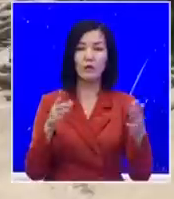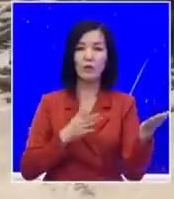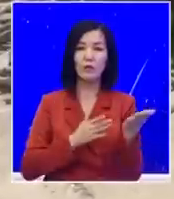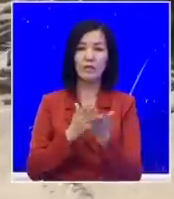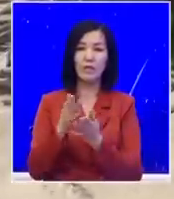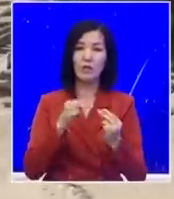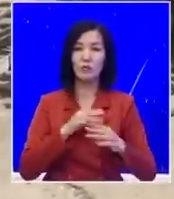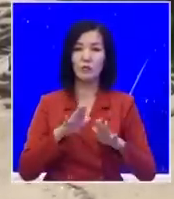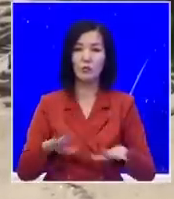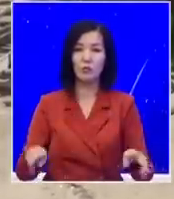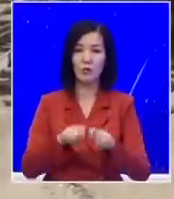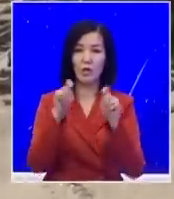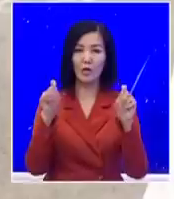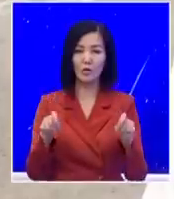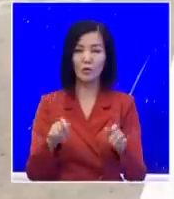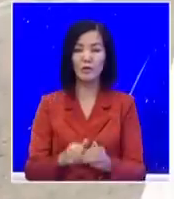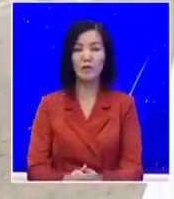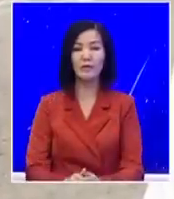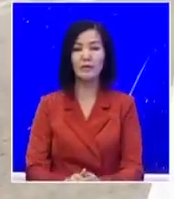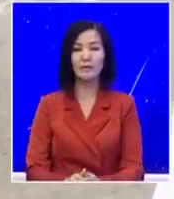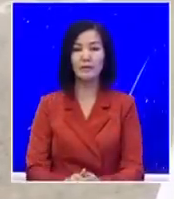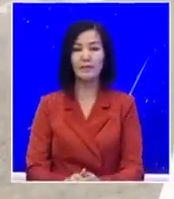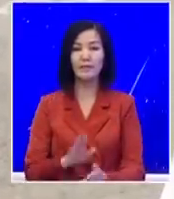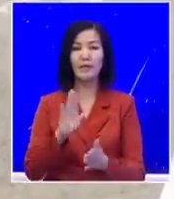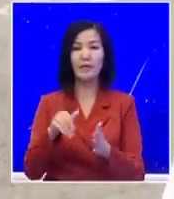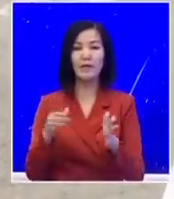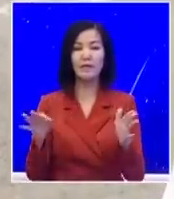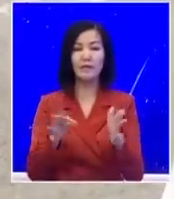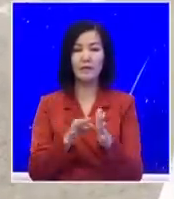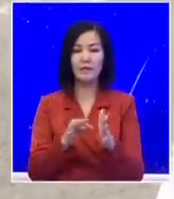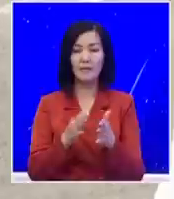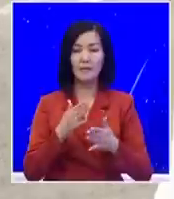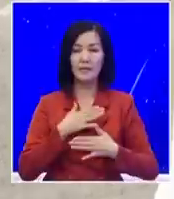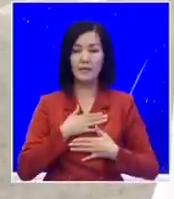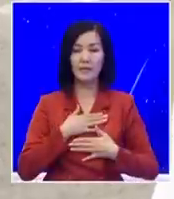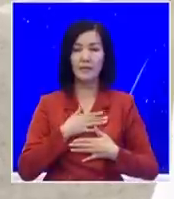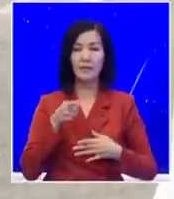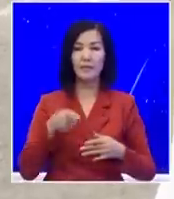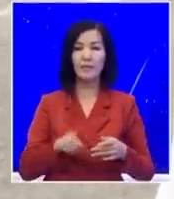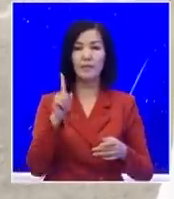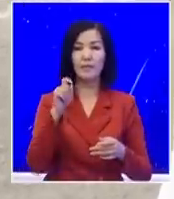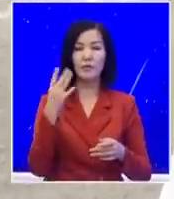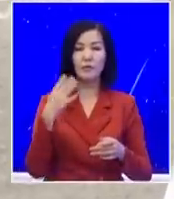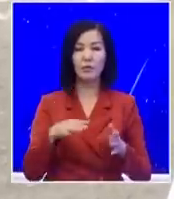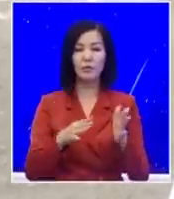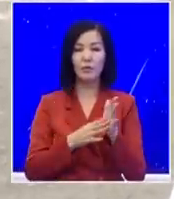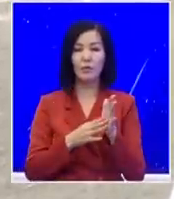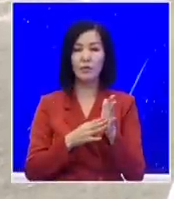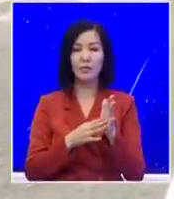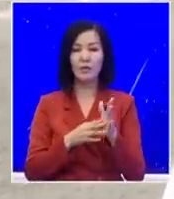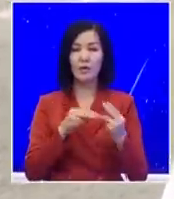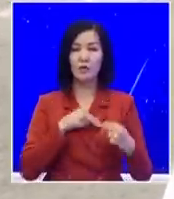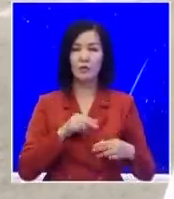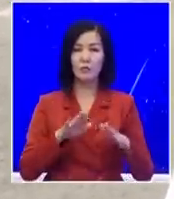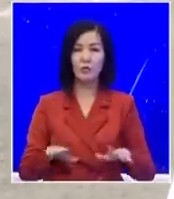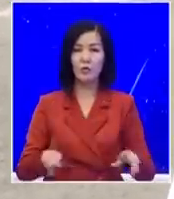жұмыс орындарының ашылуы себеп. Негізгі мақсаты қазір біздің таңда 1149 жұмыс орны